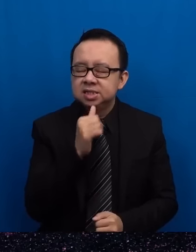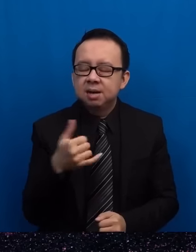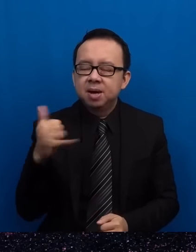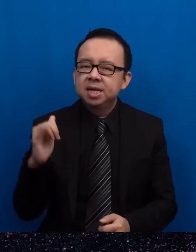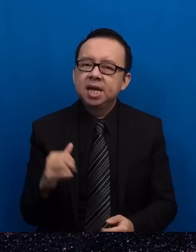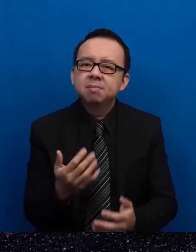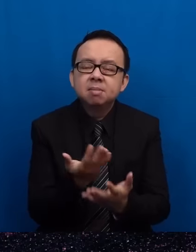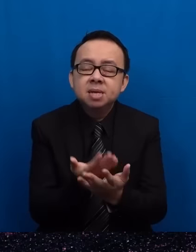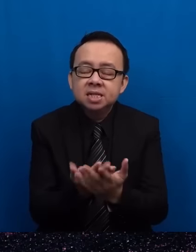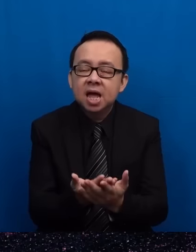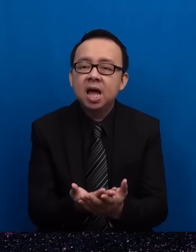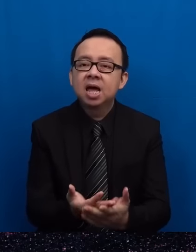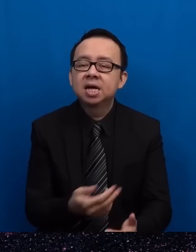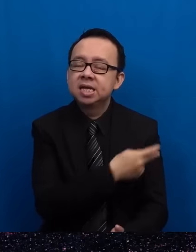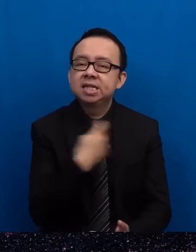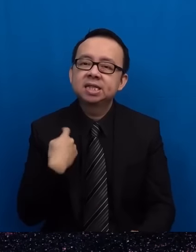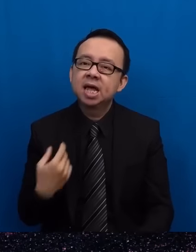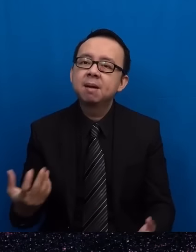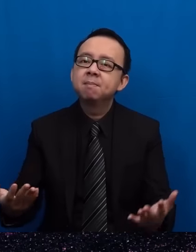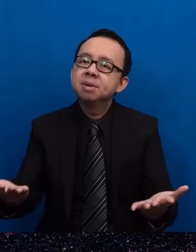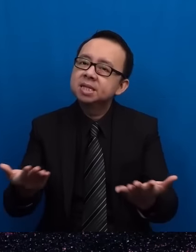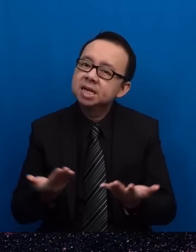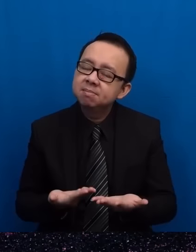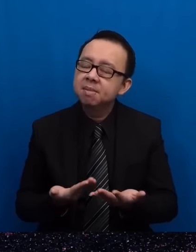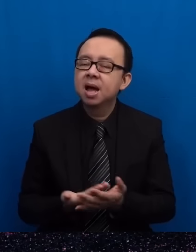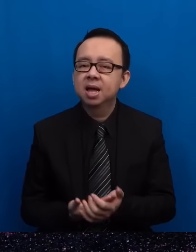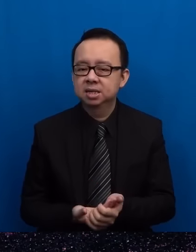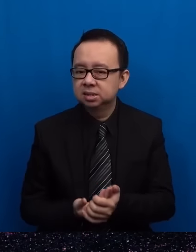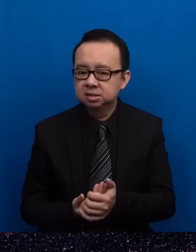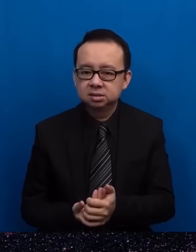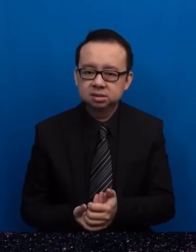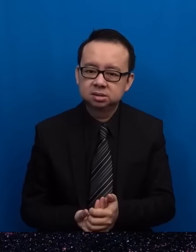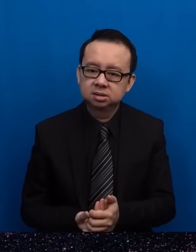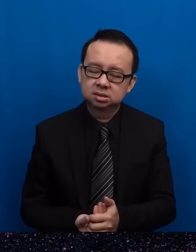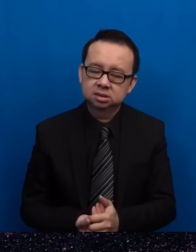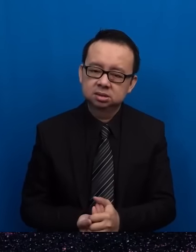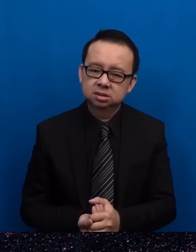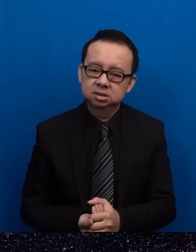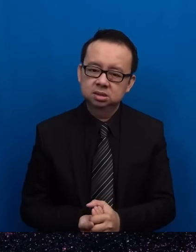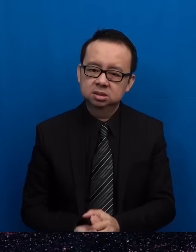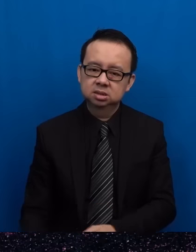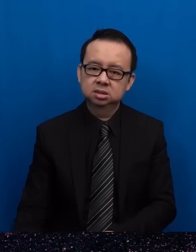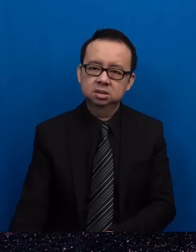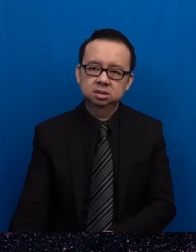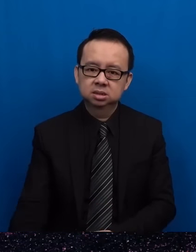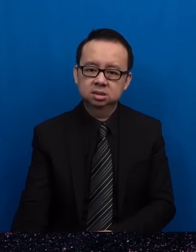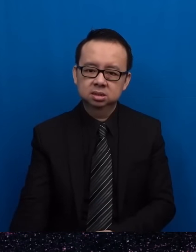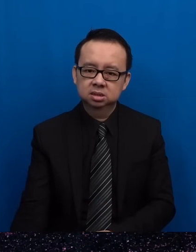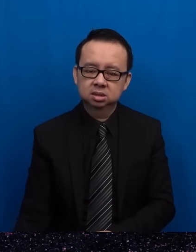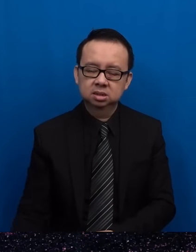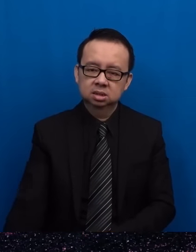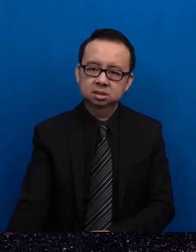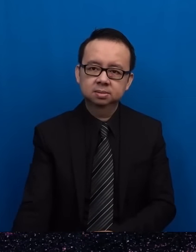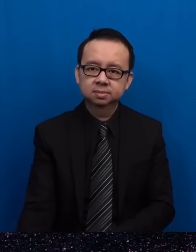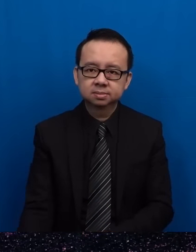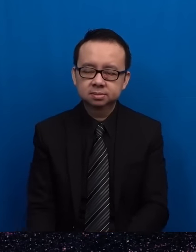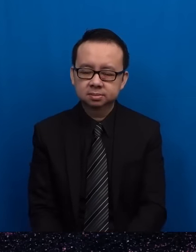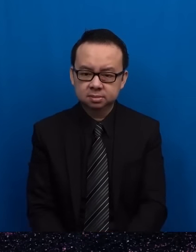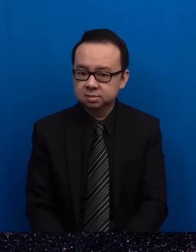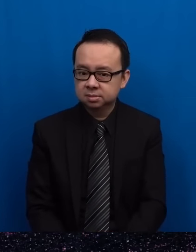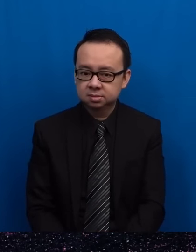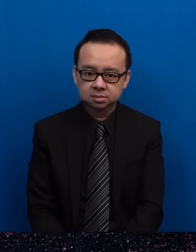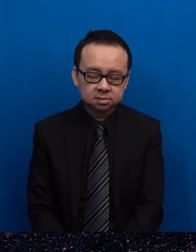itu. Setir mobil kemana-mana nggak ketemu. Mungkin di sebelah sana ada orang lokal, orang di daerah sana,